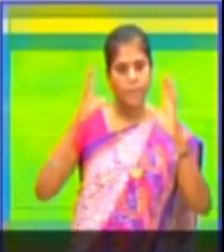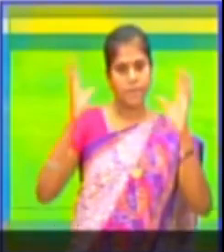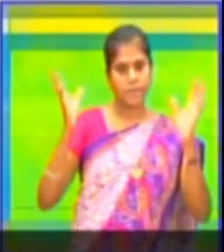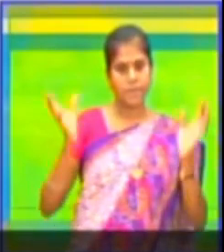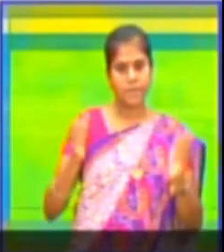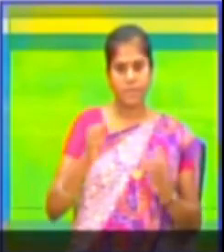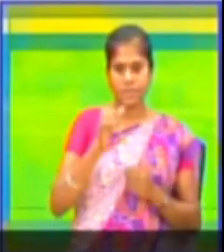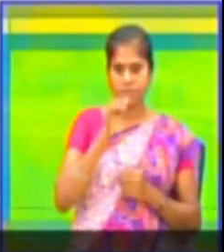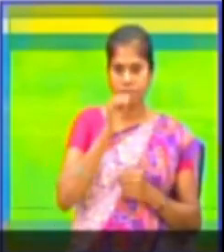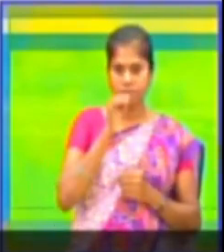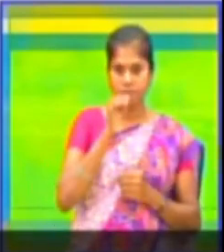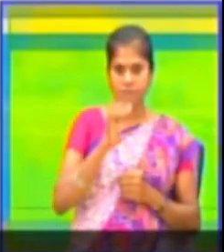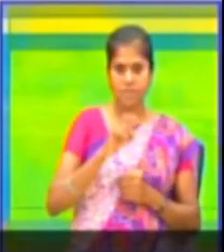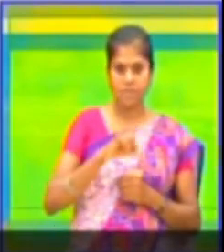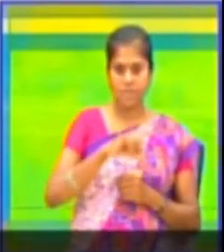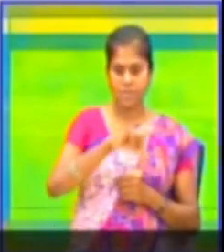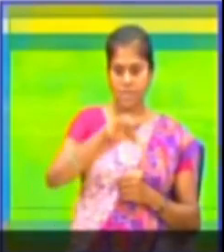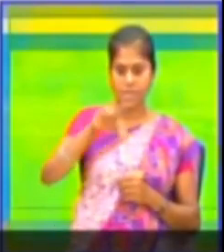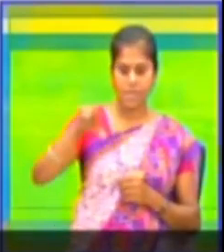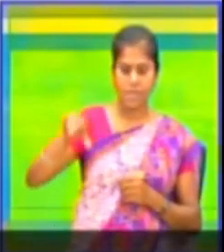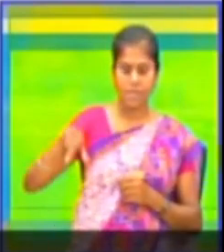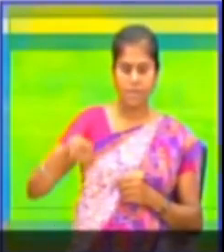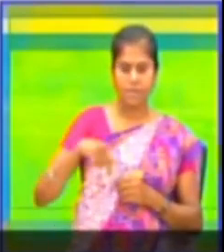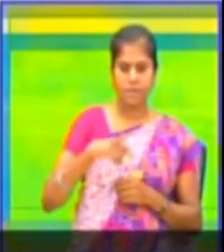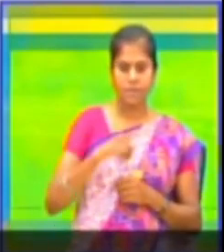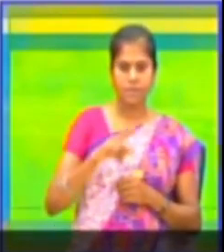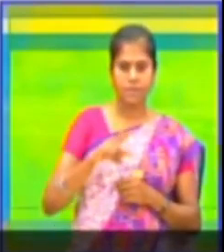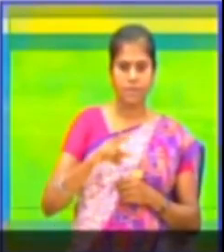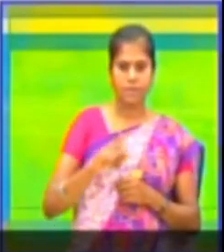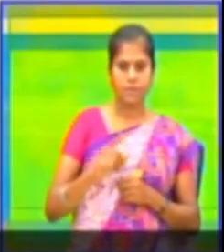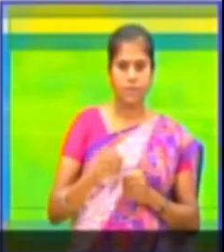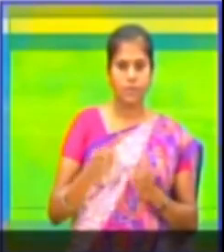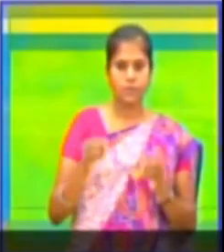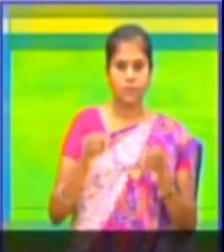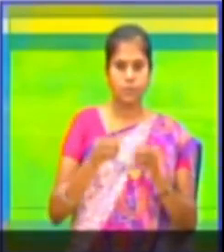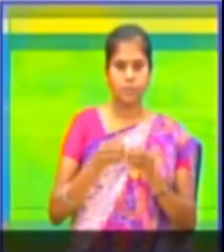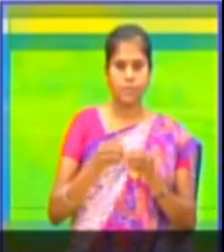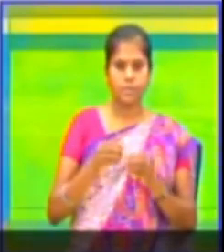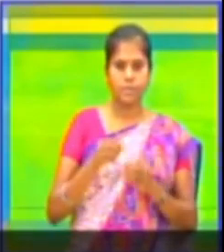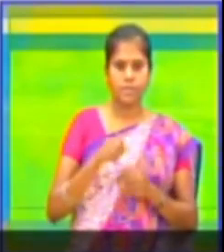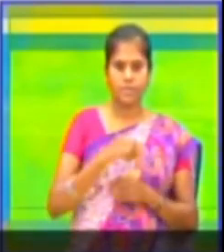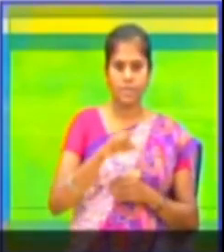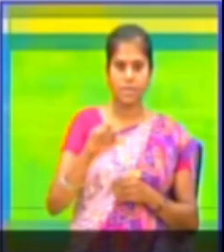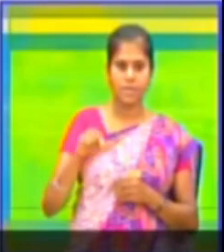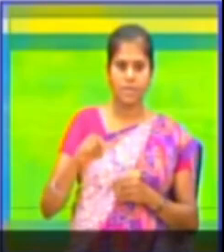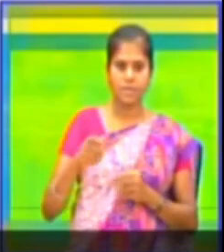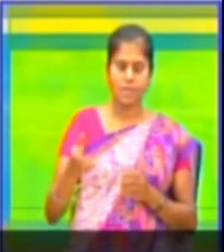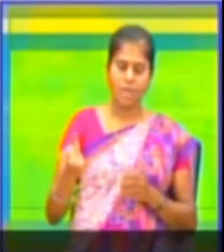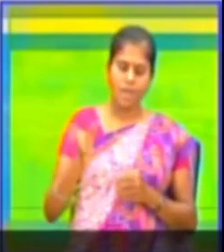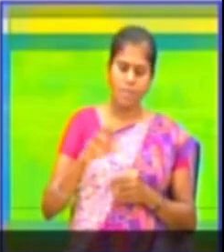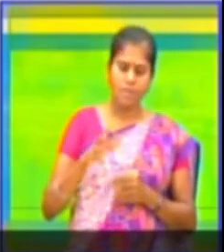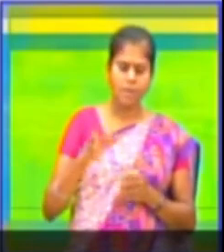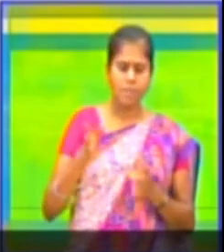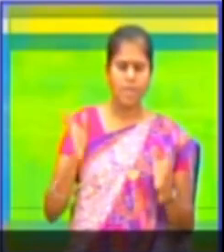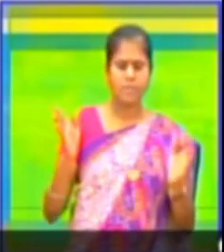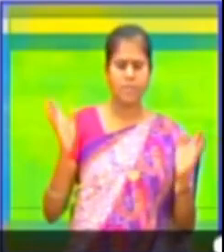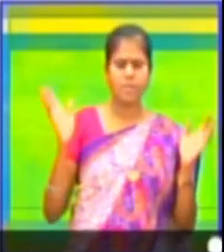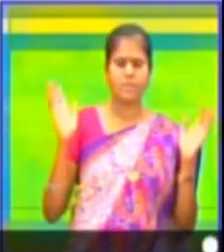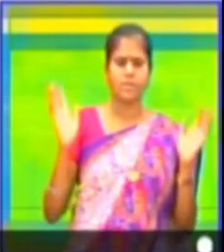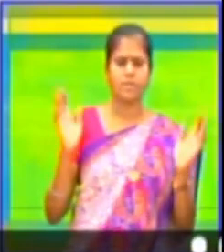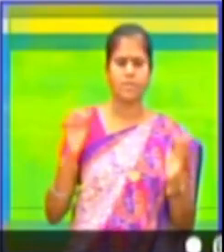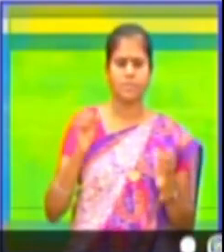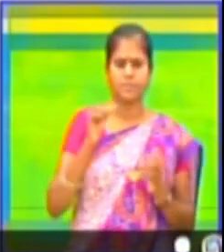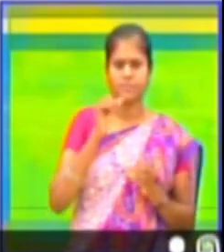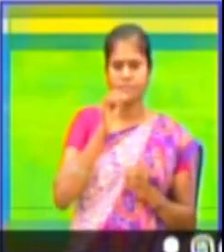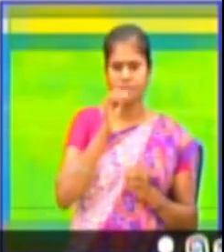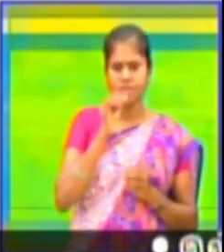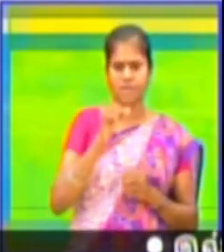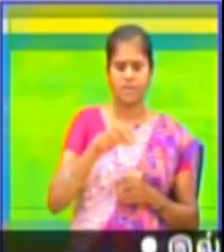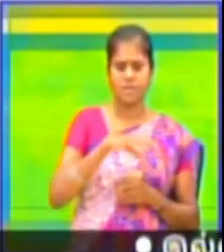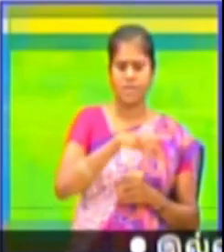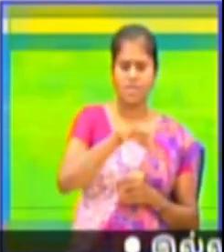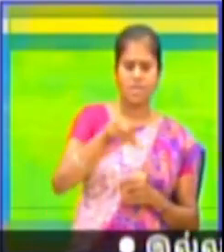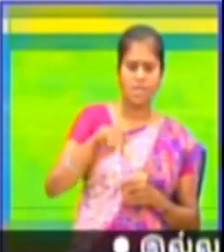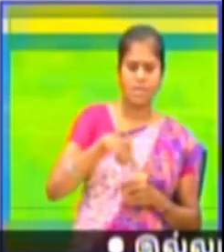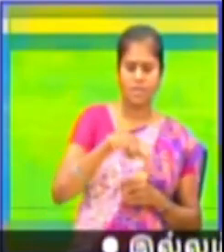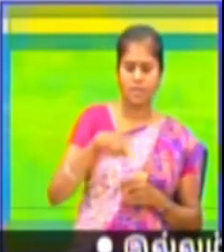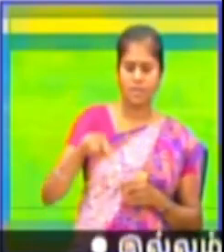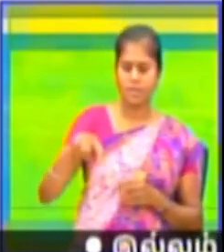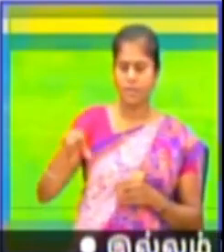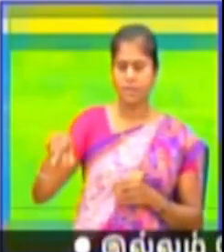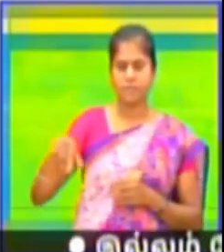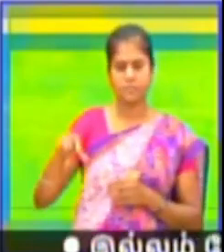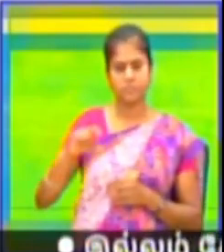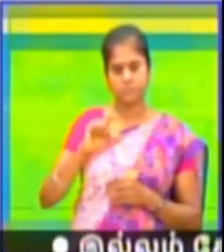சுப்பீரியர் ஏரி காணப்படுது. இது மட்டும் இல்லாமல் இங்கே வின்னிபெக் ஏரி, கிரேட்பர் ஏரி, அதபாஸ்கர் ஏரி, இதெல்லாம்